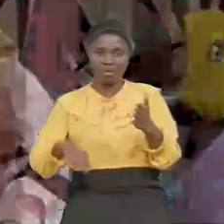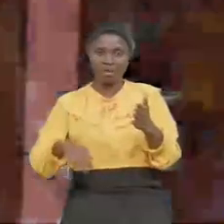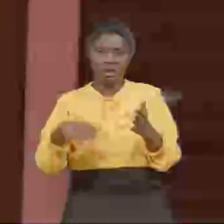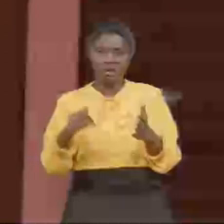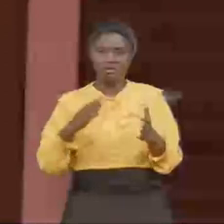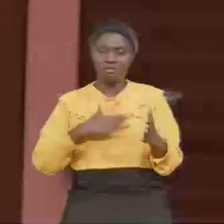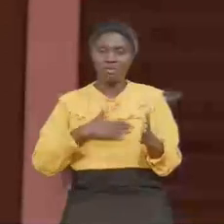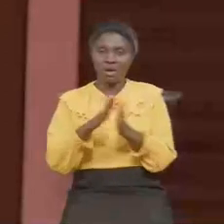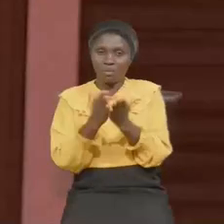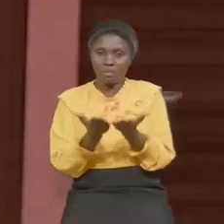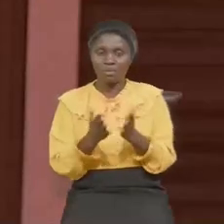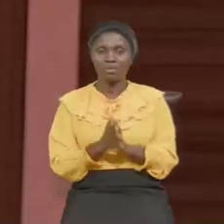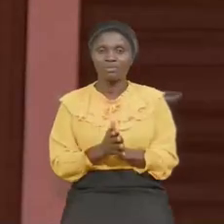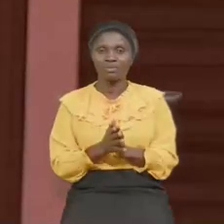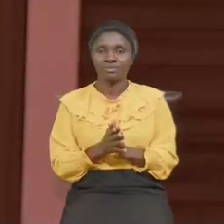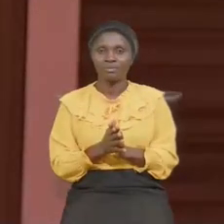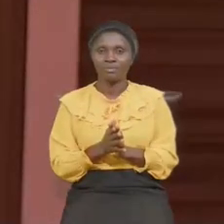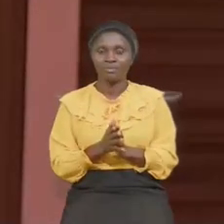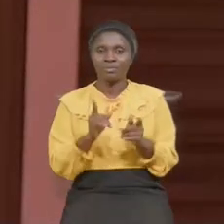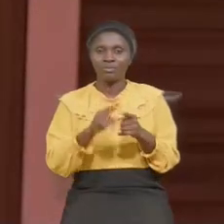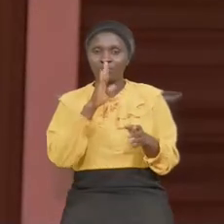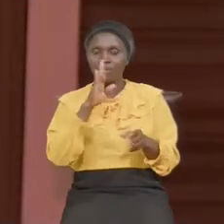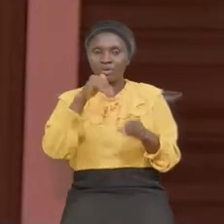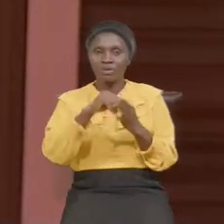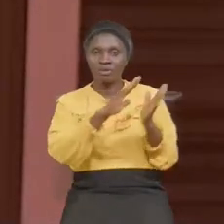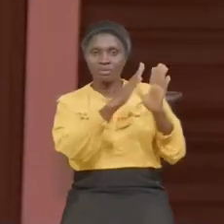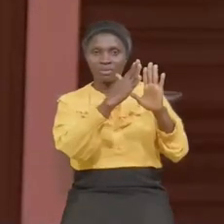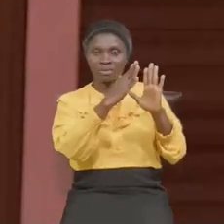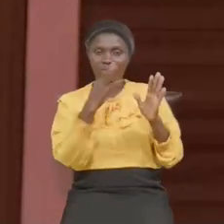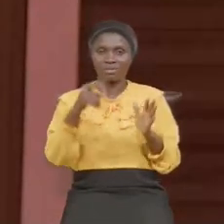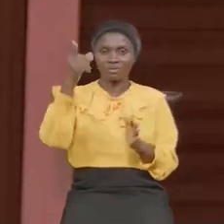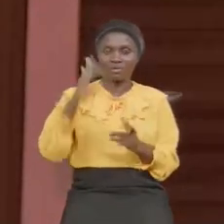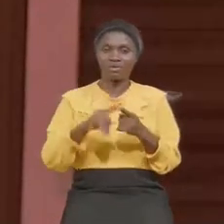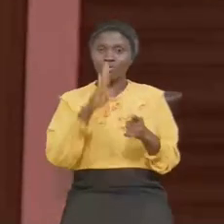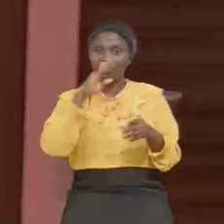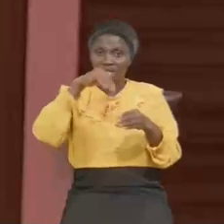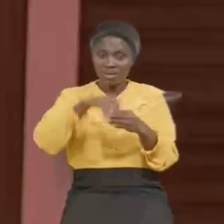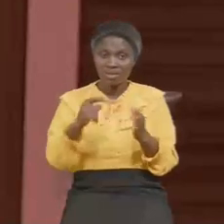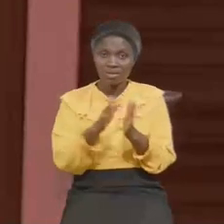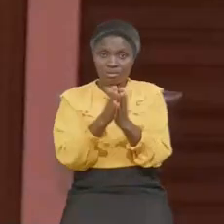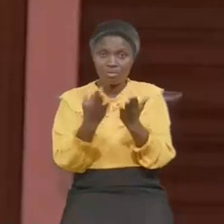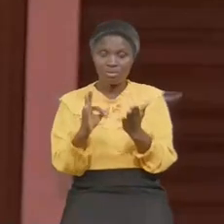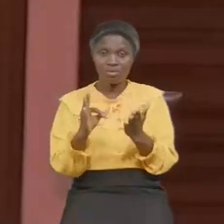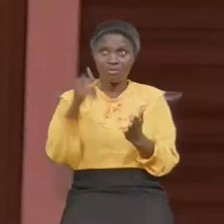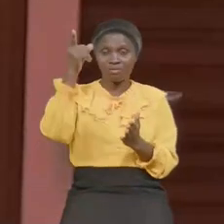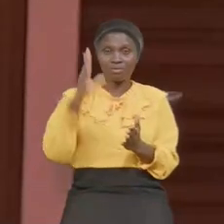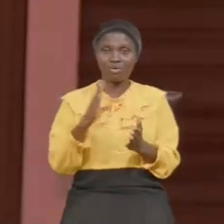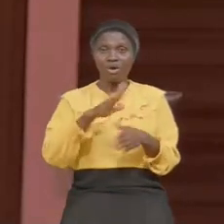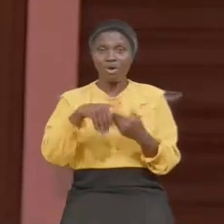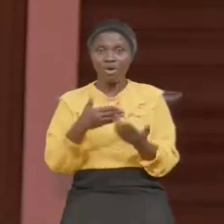digne d'être à la présence de Dieu. Pour être dans le livre de Dieu, ils étaient tous